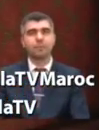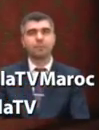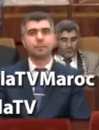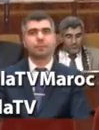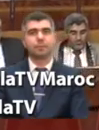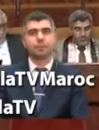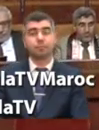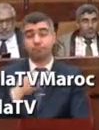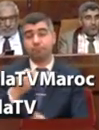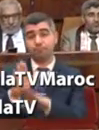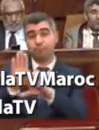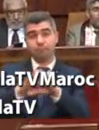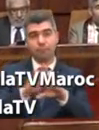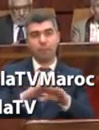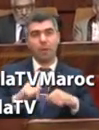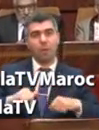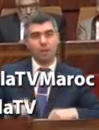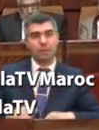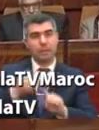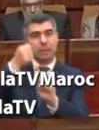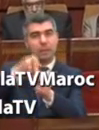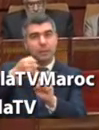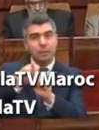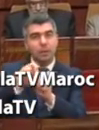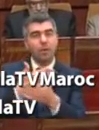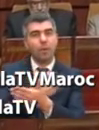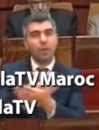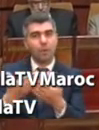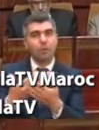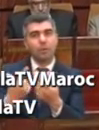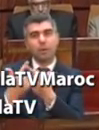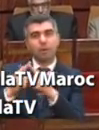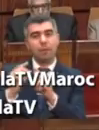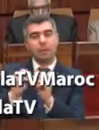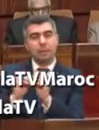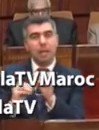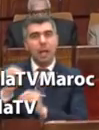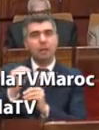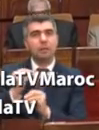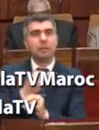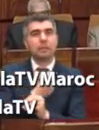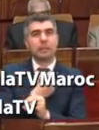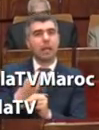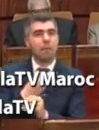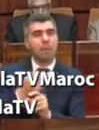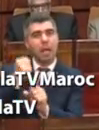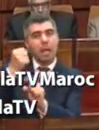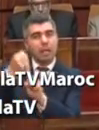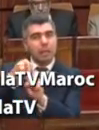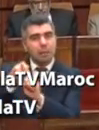ولهذا ندعوكم سيد الوزير إلى العمل على الرفع من عدد المهنيين العاملين في أقسام